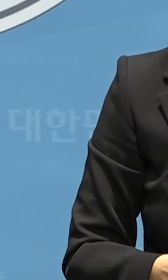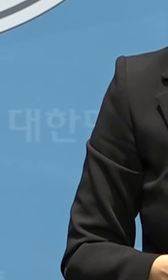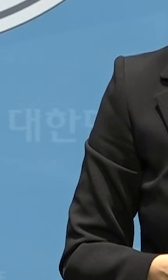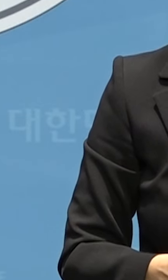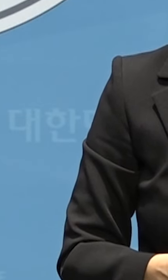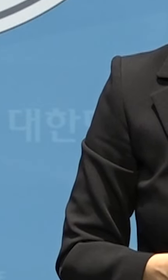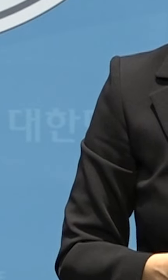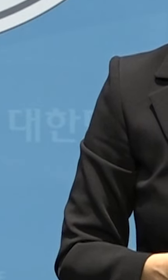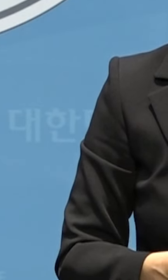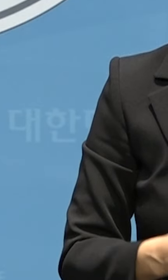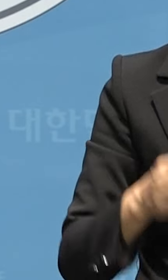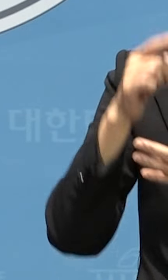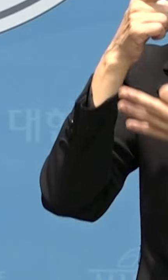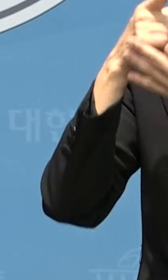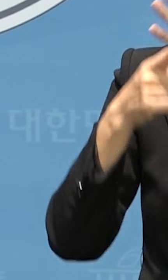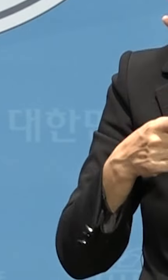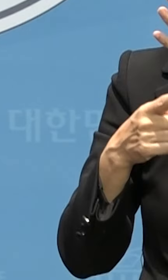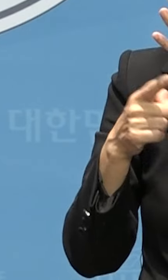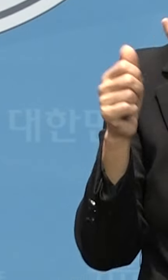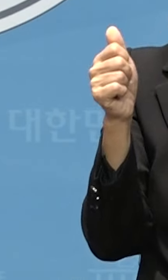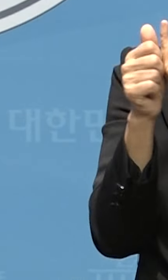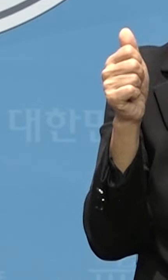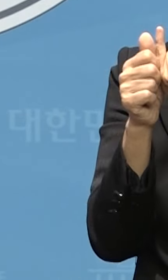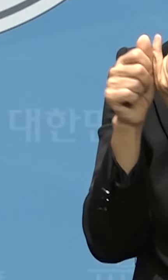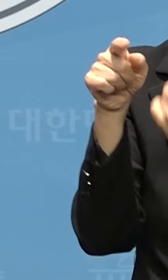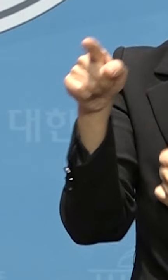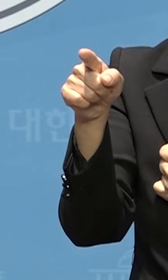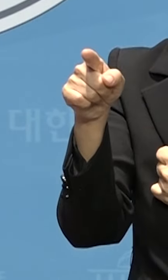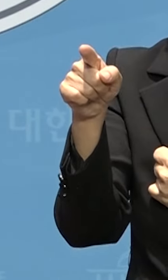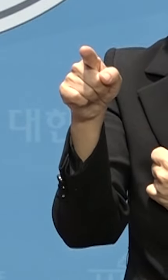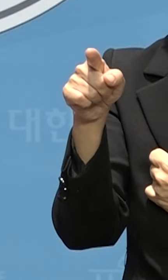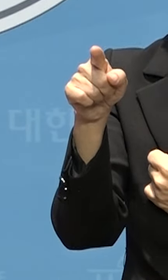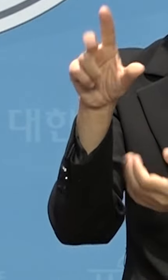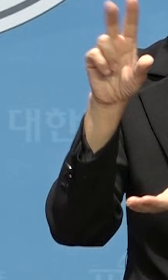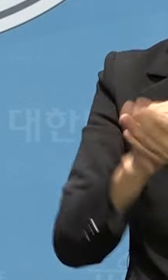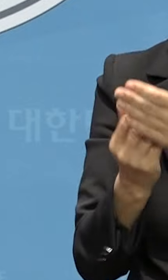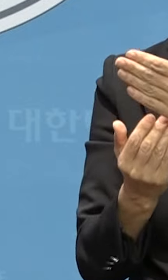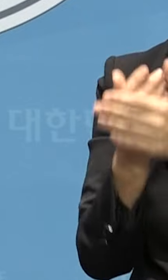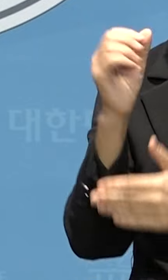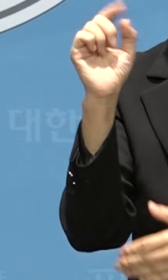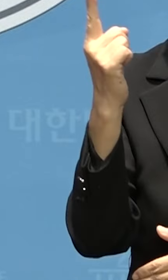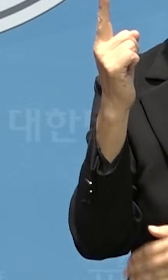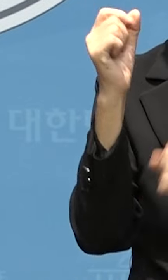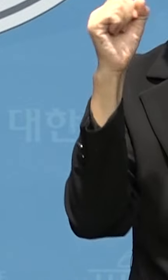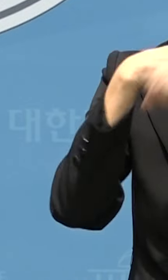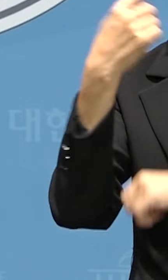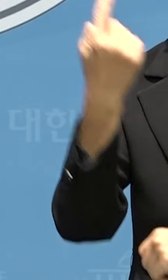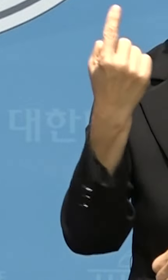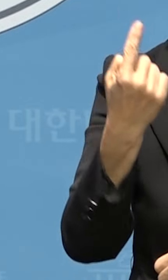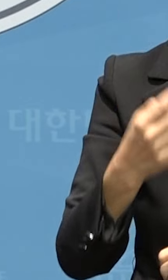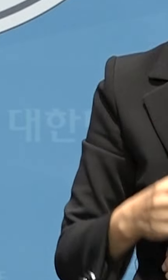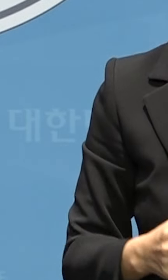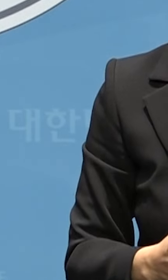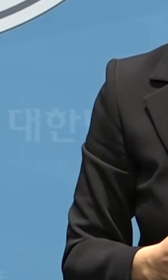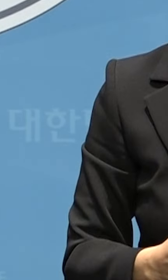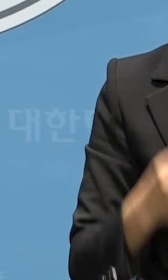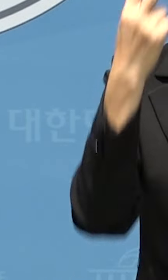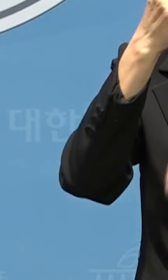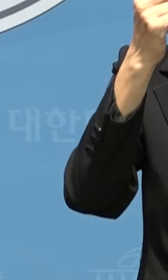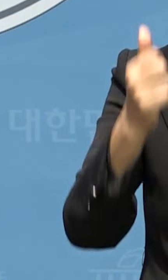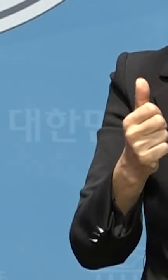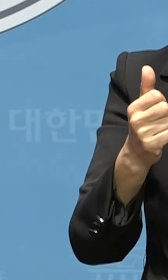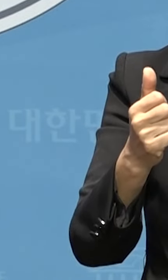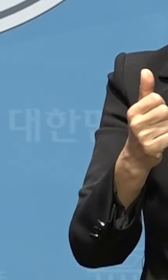다가오는 윤석열 김건희 정권이 발악을 하고 있습니다. 윤석열 검찰 정권은 수족인 검찰을 이용해서